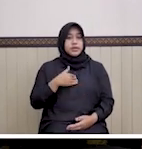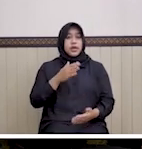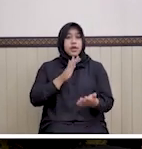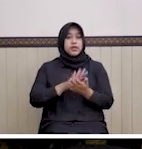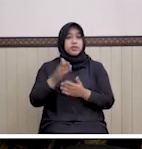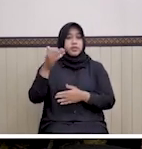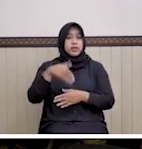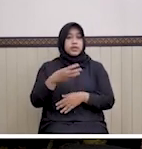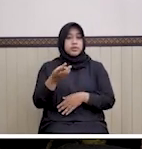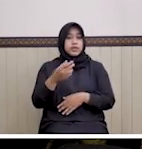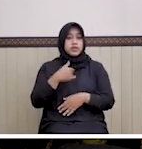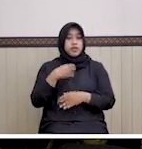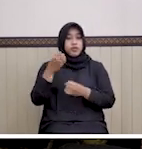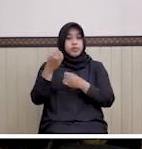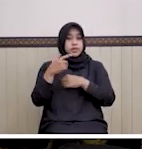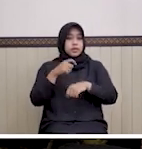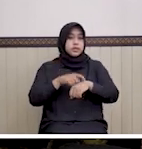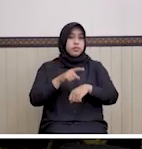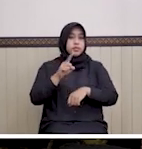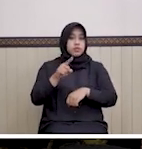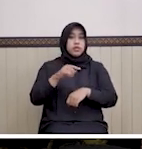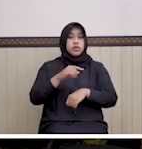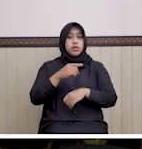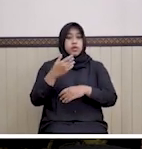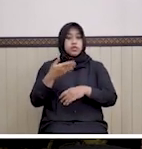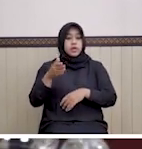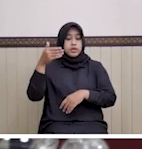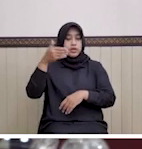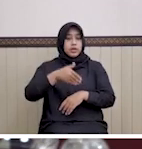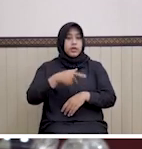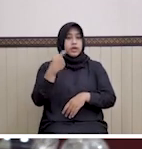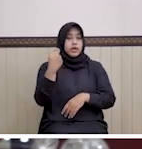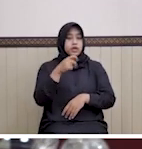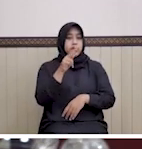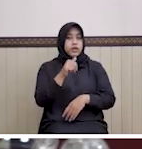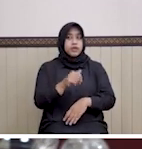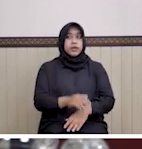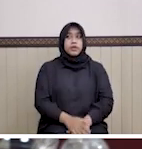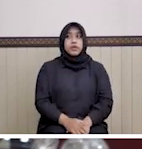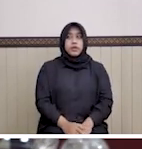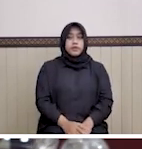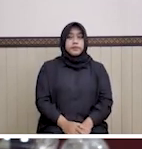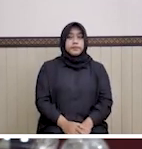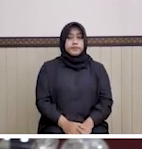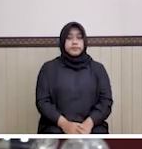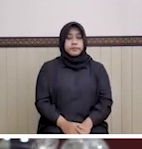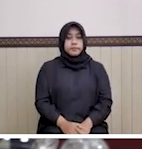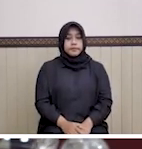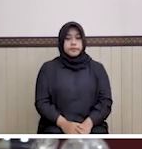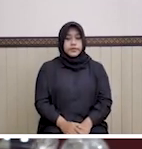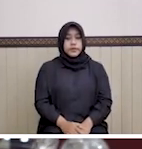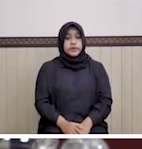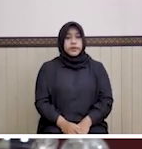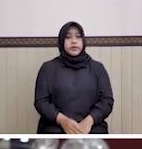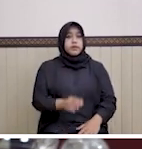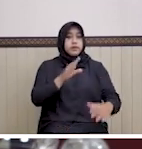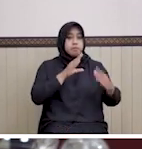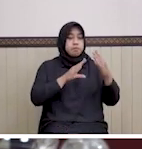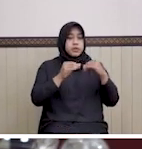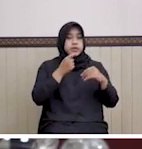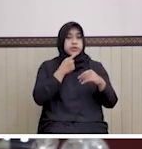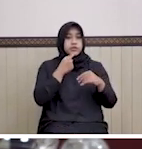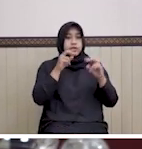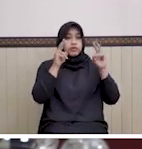sebentar saya sampaikan nanti jam satu paling lama saya udah sampai kantor eh apa ya berbicara dengan